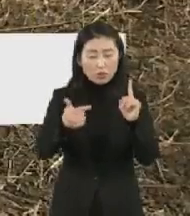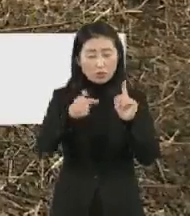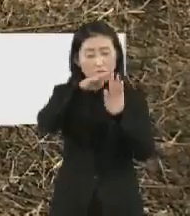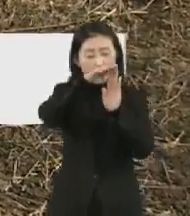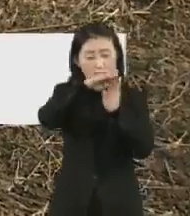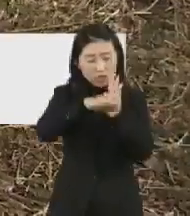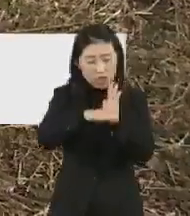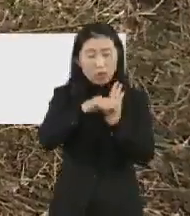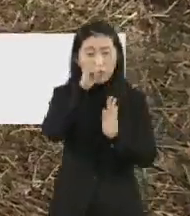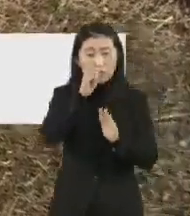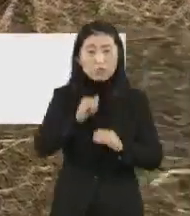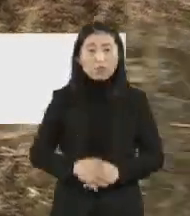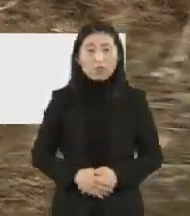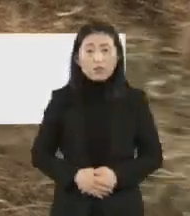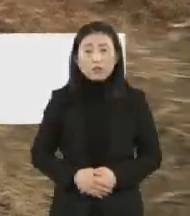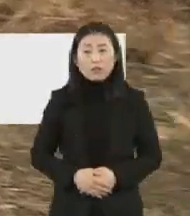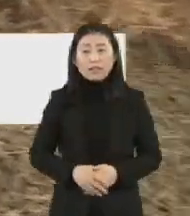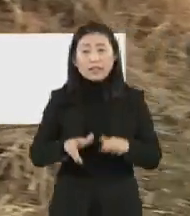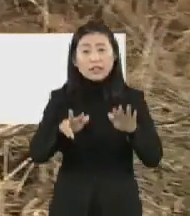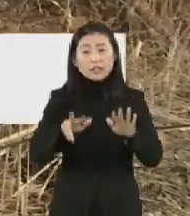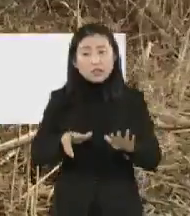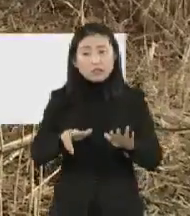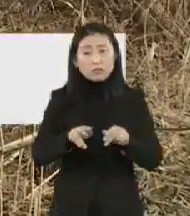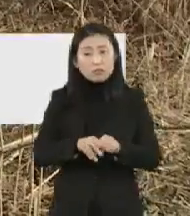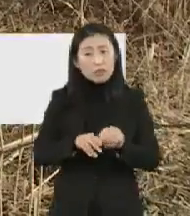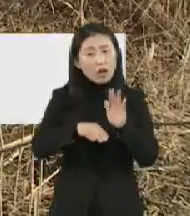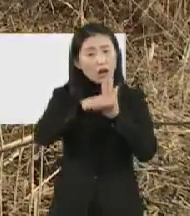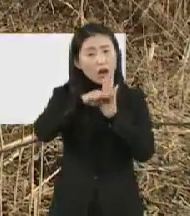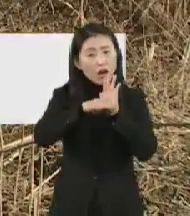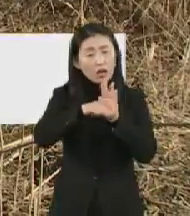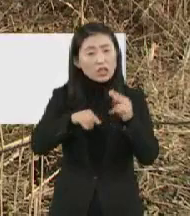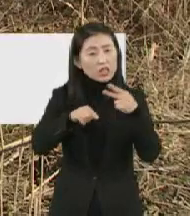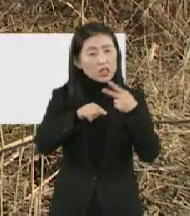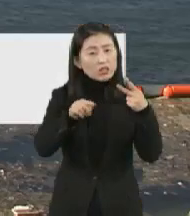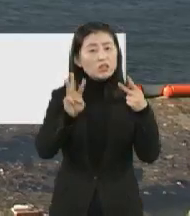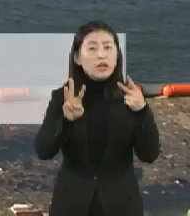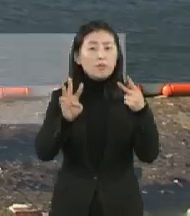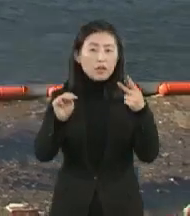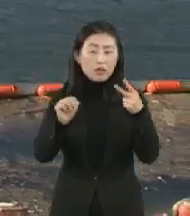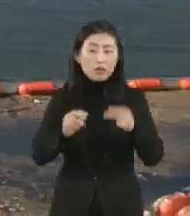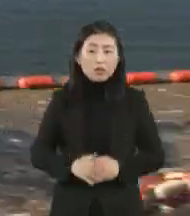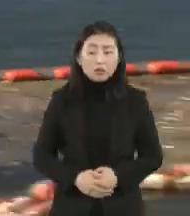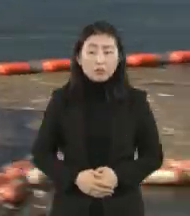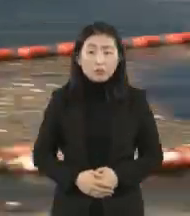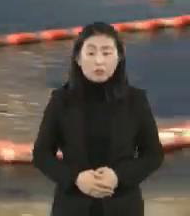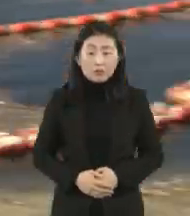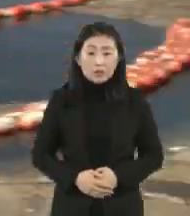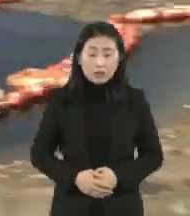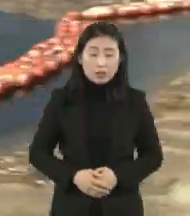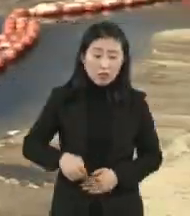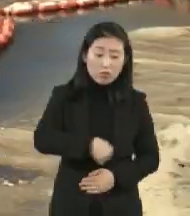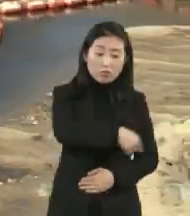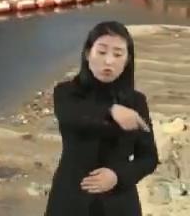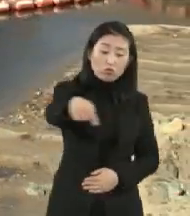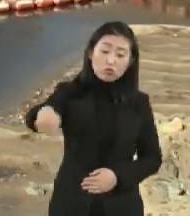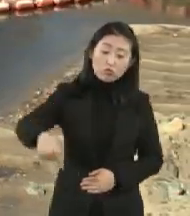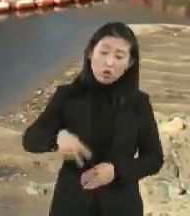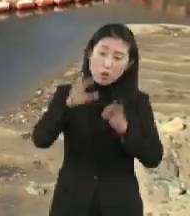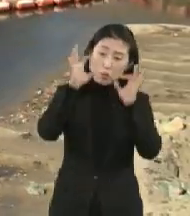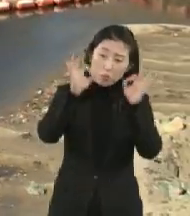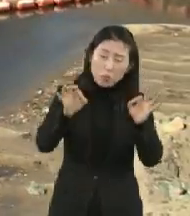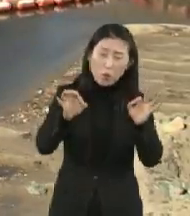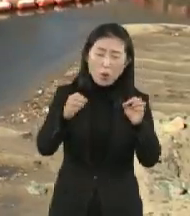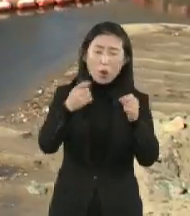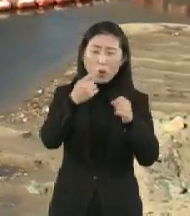있어요. 그래서 현재가 한 2에서 3m 정도 되는 걸로 알고 있거든요. 보행교 주변을 둘러봐도 이 같은 사실을